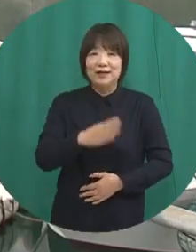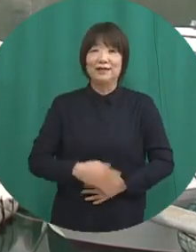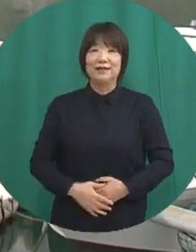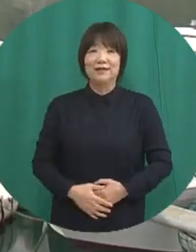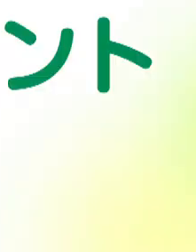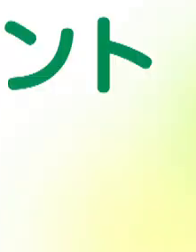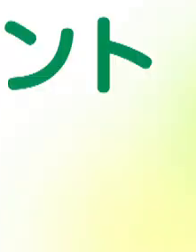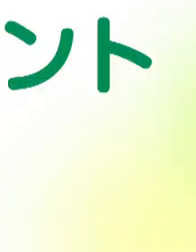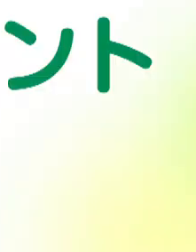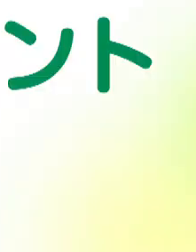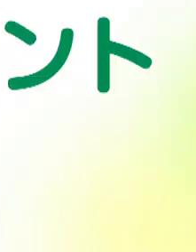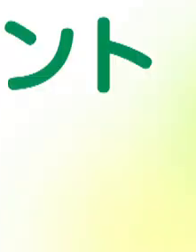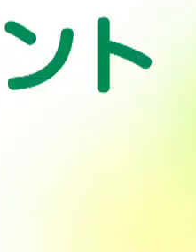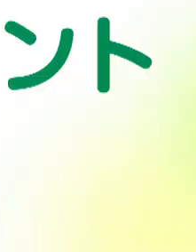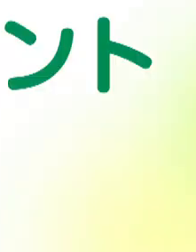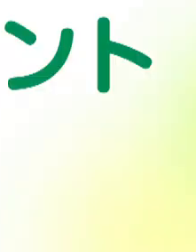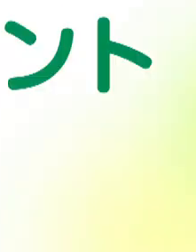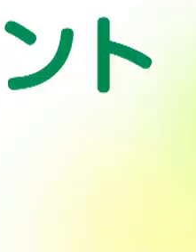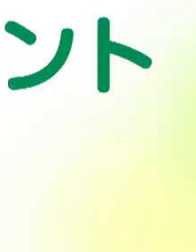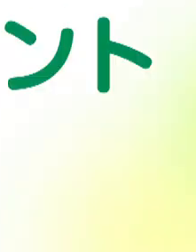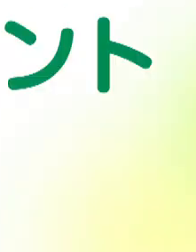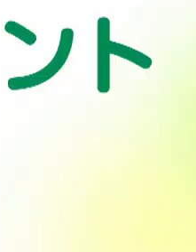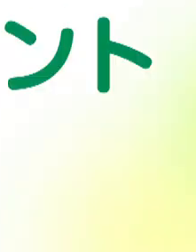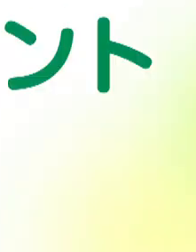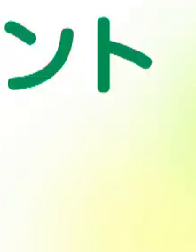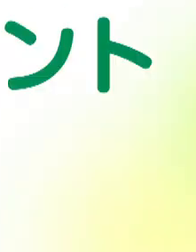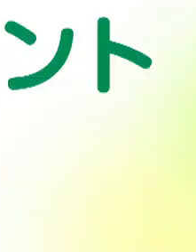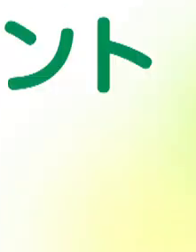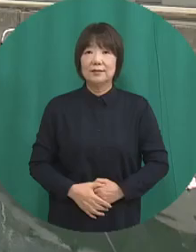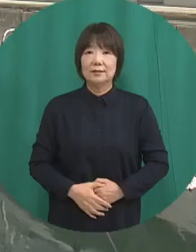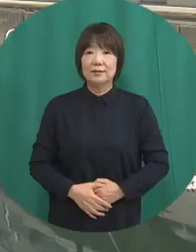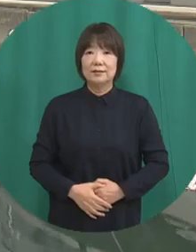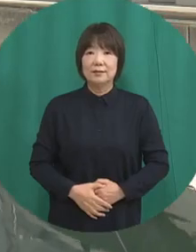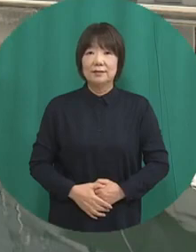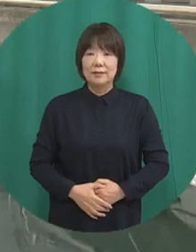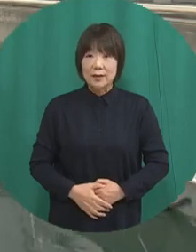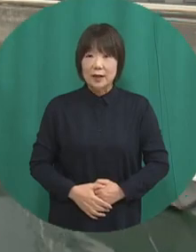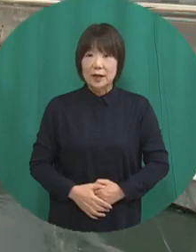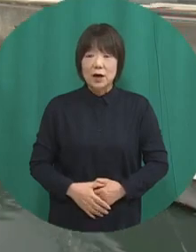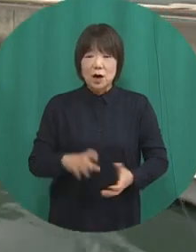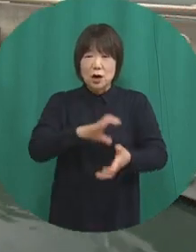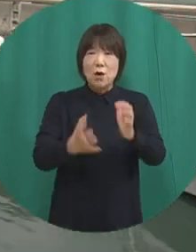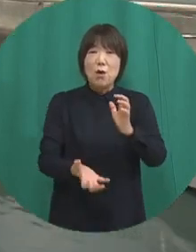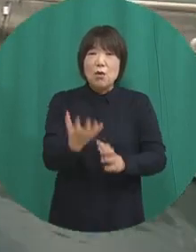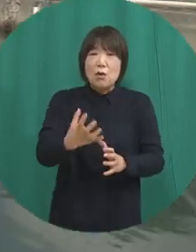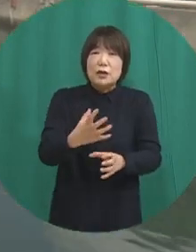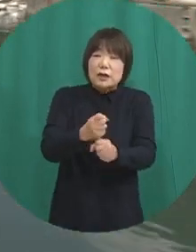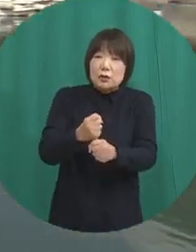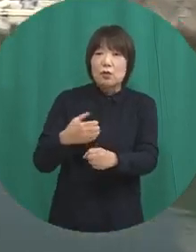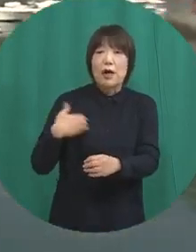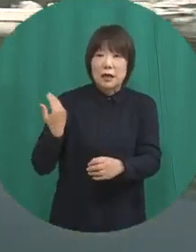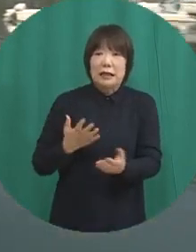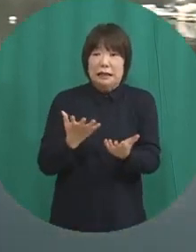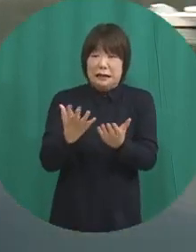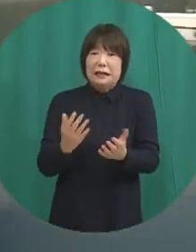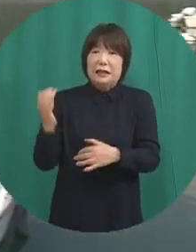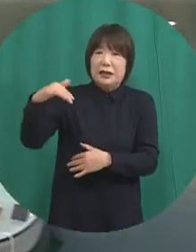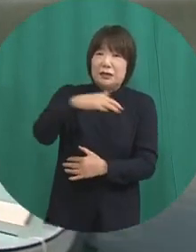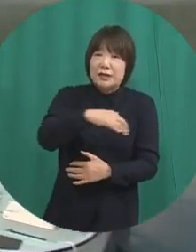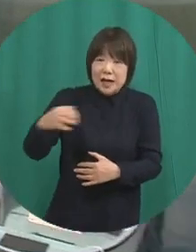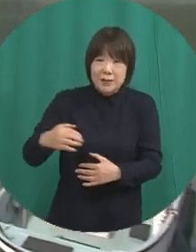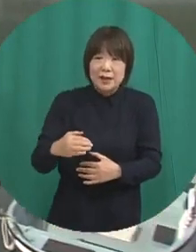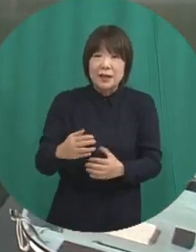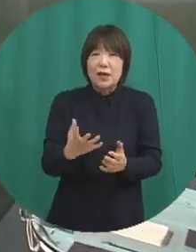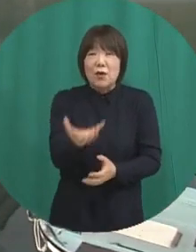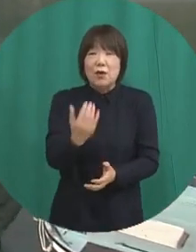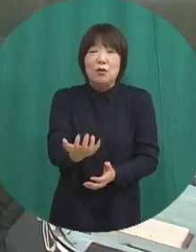ょう。 今週の姫推しポイント、県民の皆さん、いつ起きるかわからない地震津